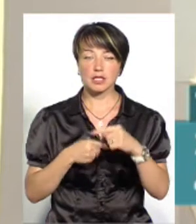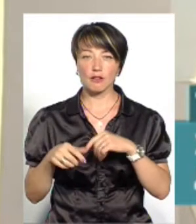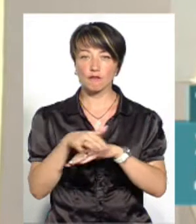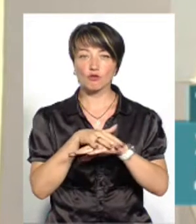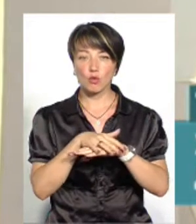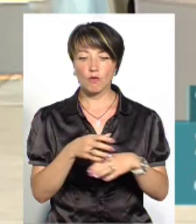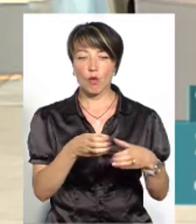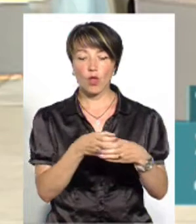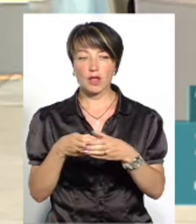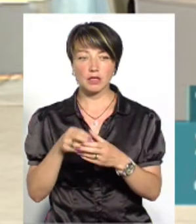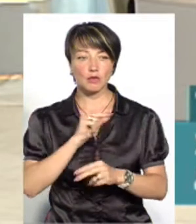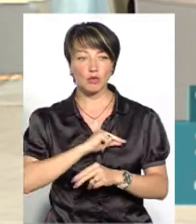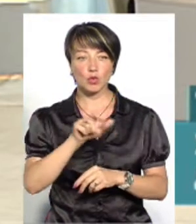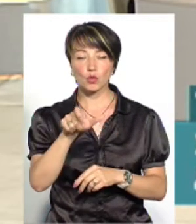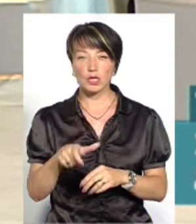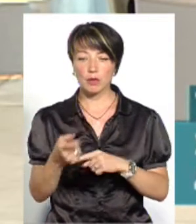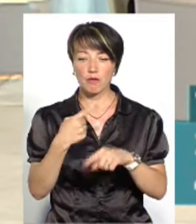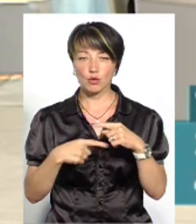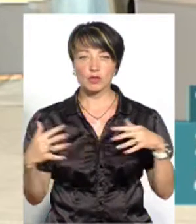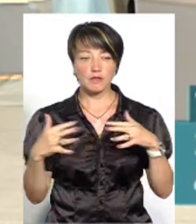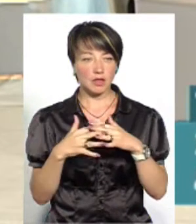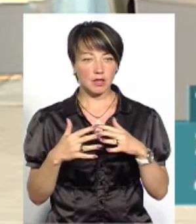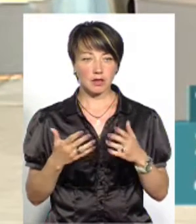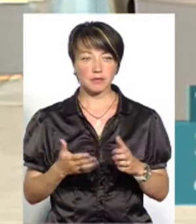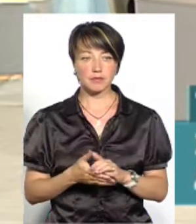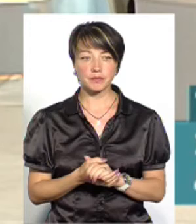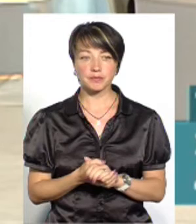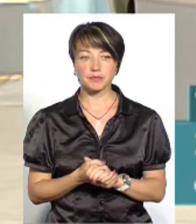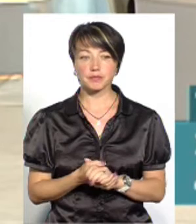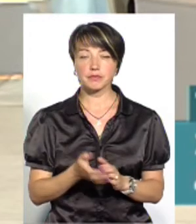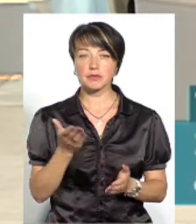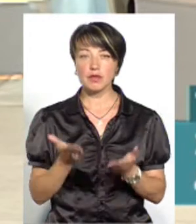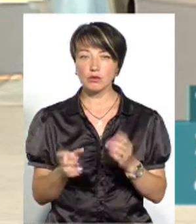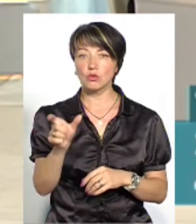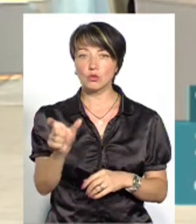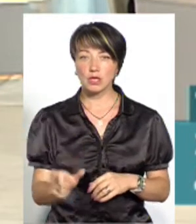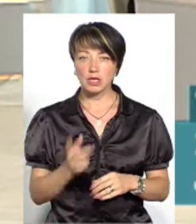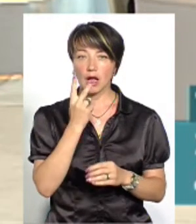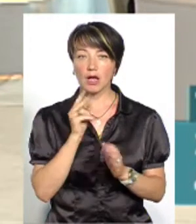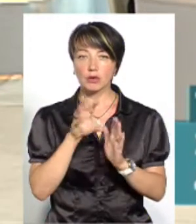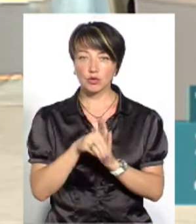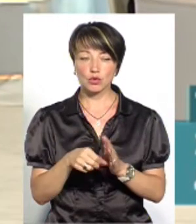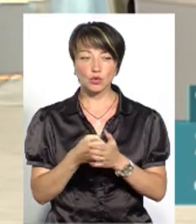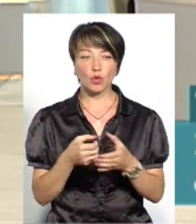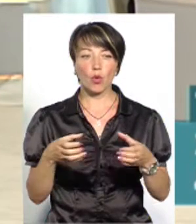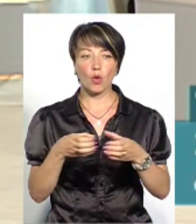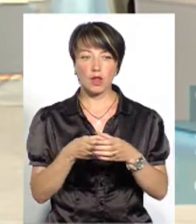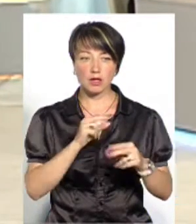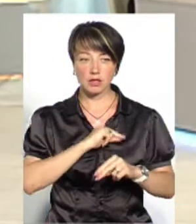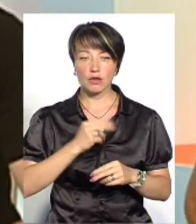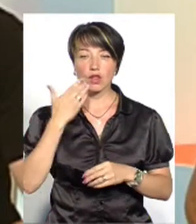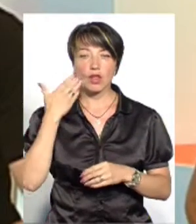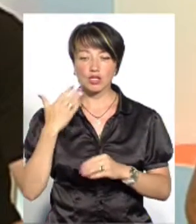робочі колективи людину, яка прийшла з війни практично. Тобто, якщо він адаптується до колективу, значить йому легше